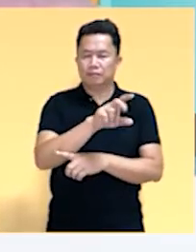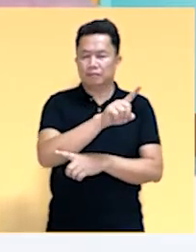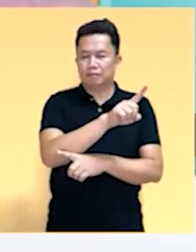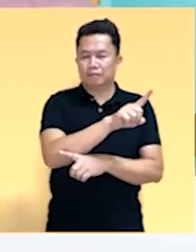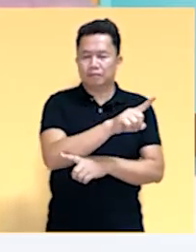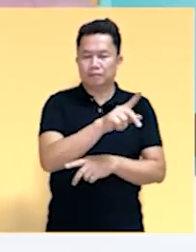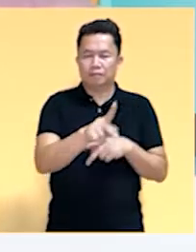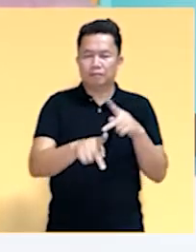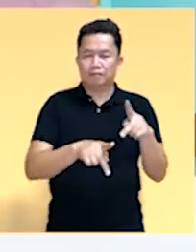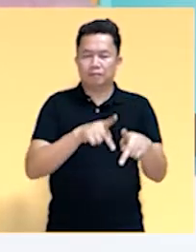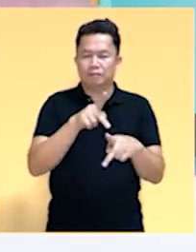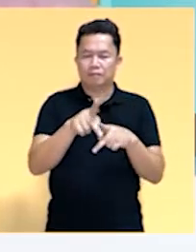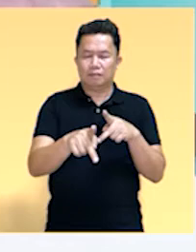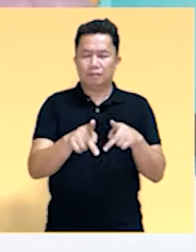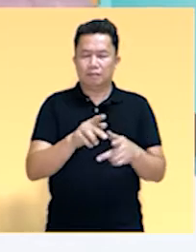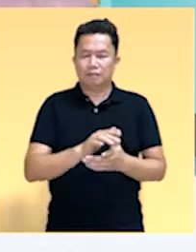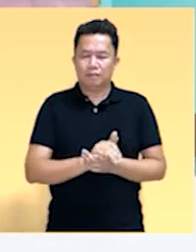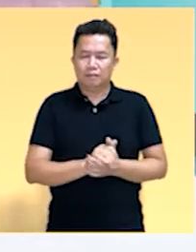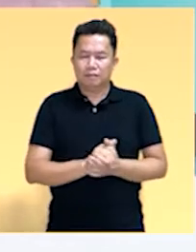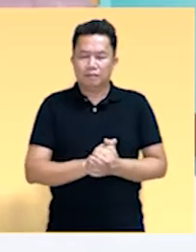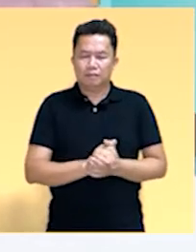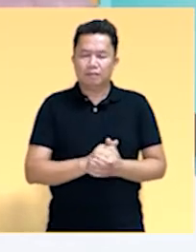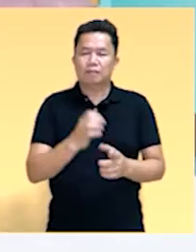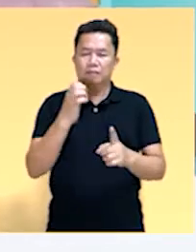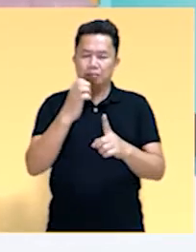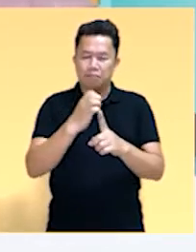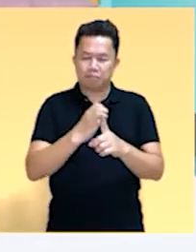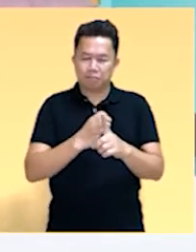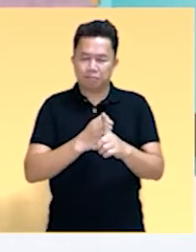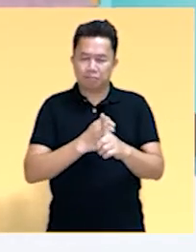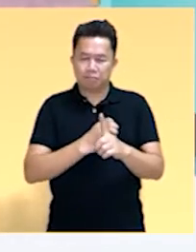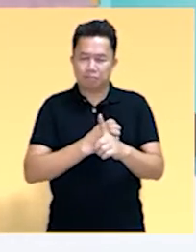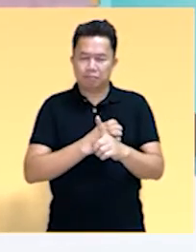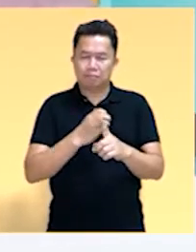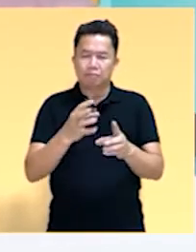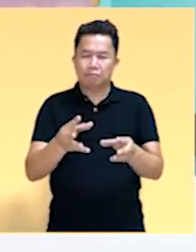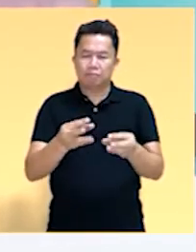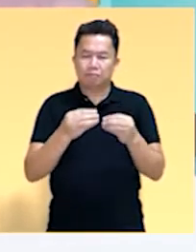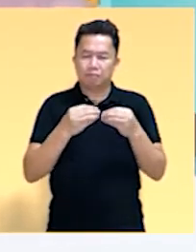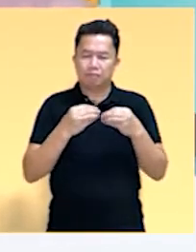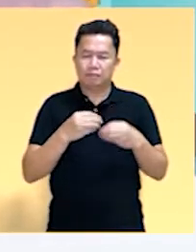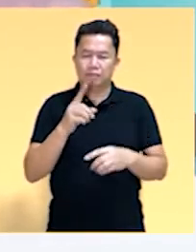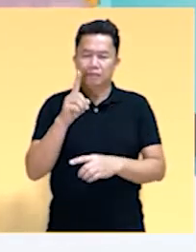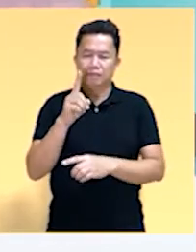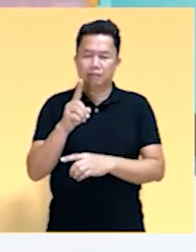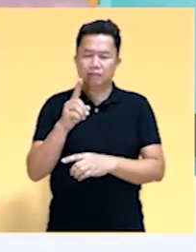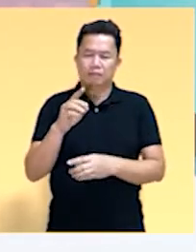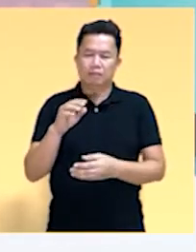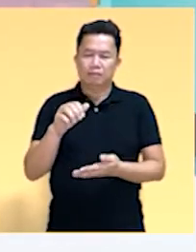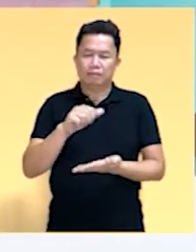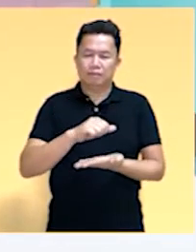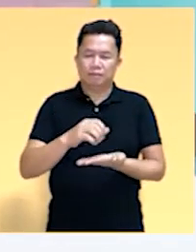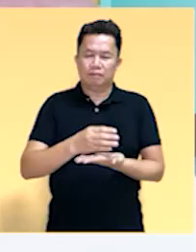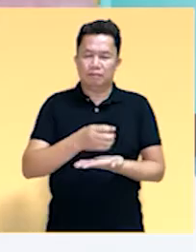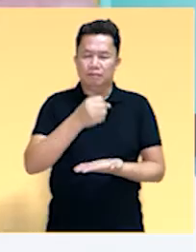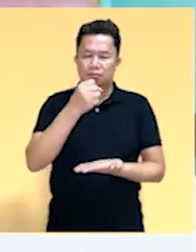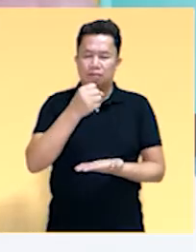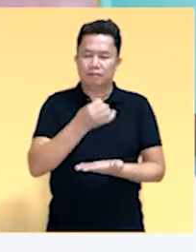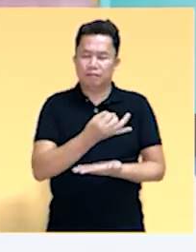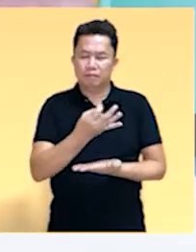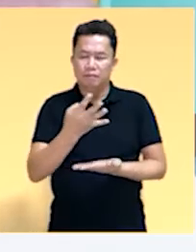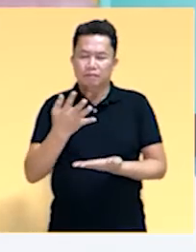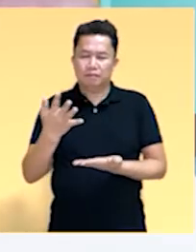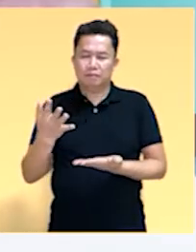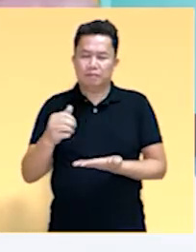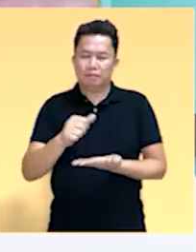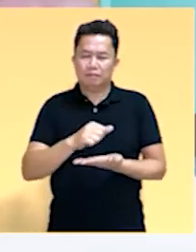4,231 na populasyon. Ang bawat isa ay nakatanggap ng alcohol bottle. Ilang alcohol bottles